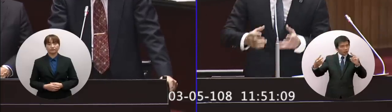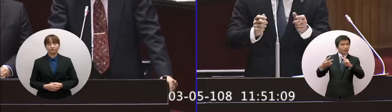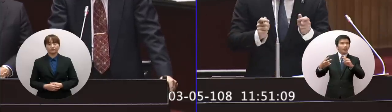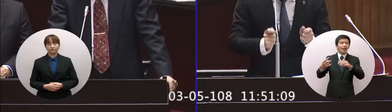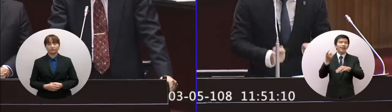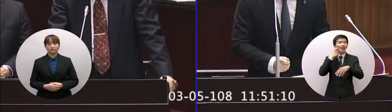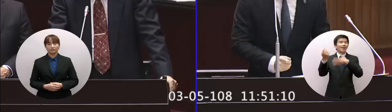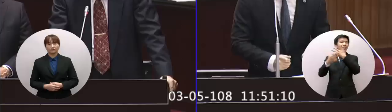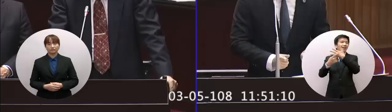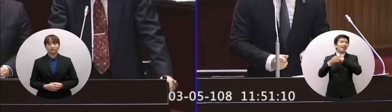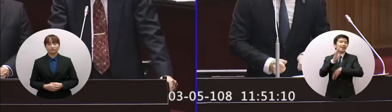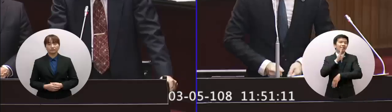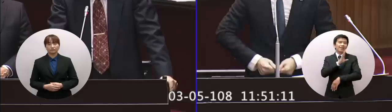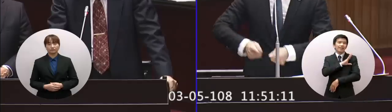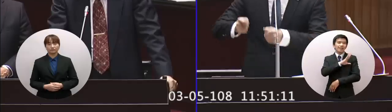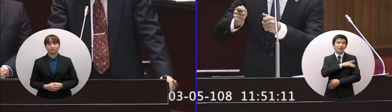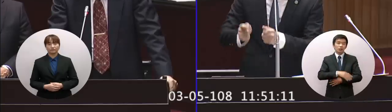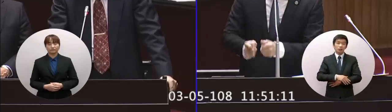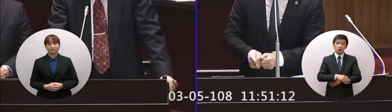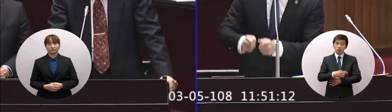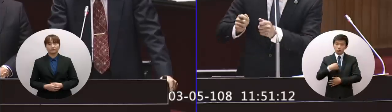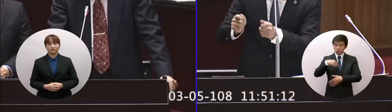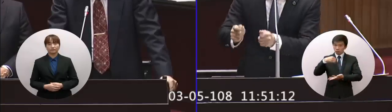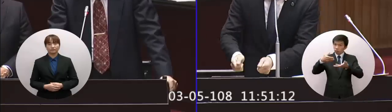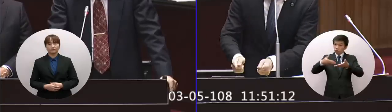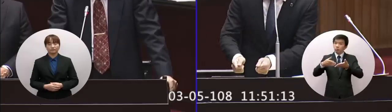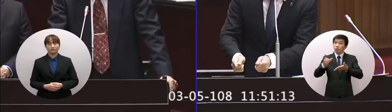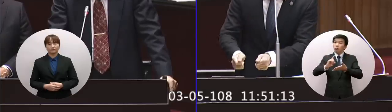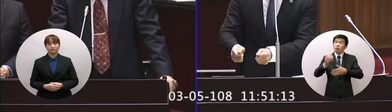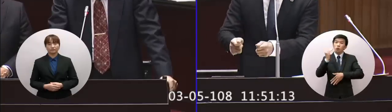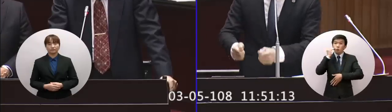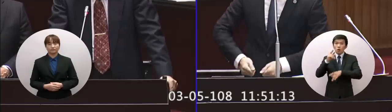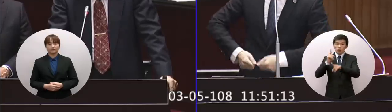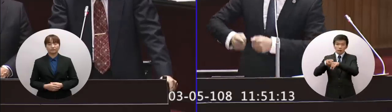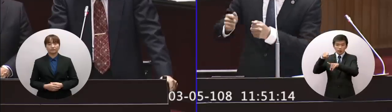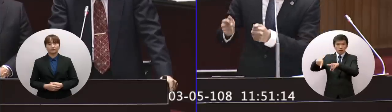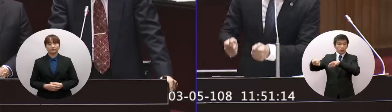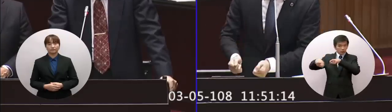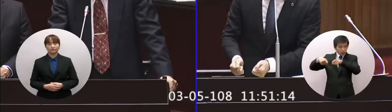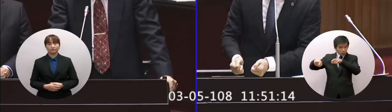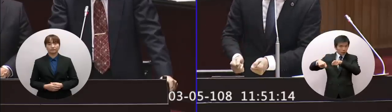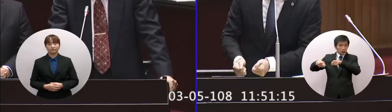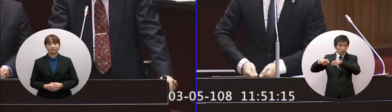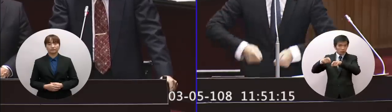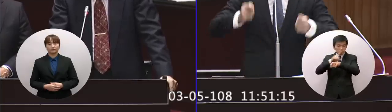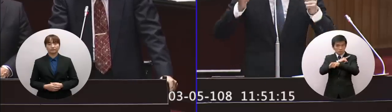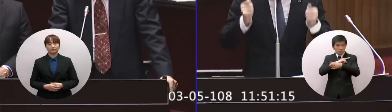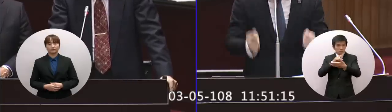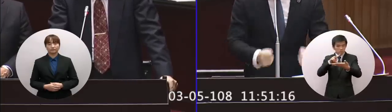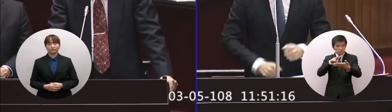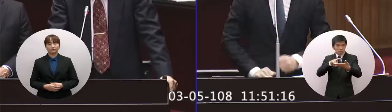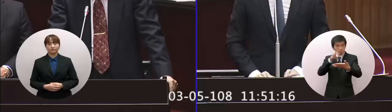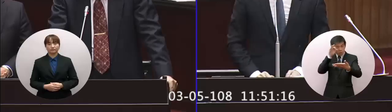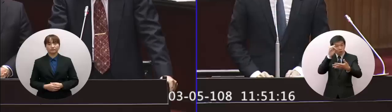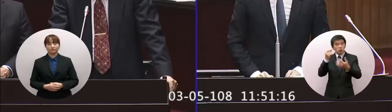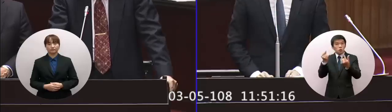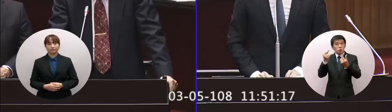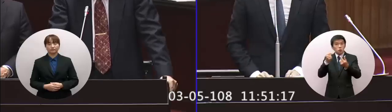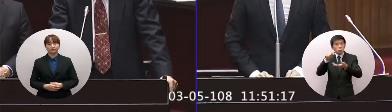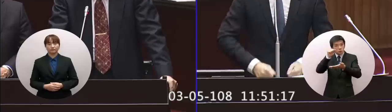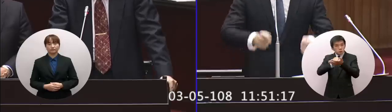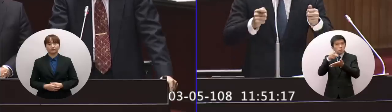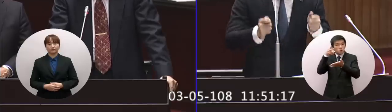的啊。我要讲的最重要的就是，你若照伊的行程来看，照伊的计划书来看，一定袂写通证